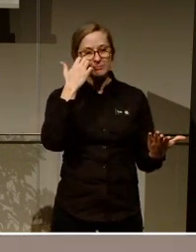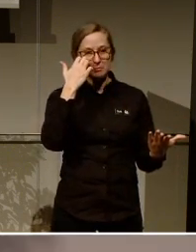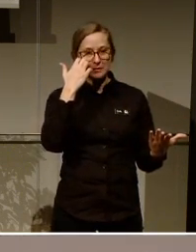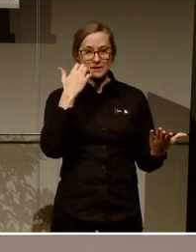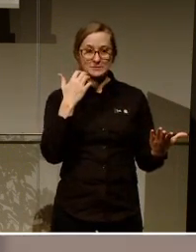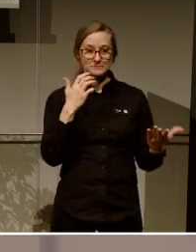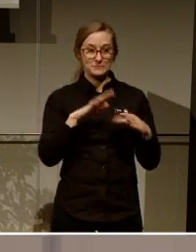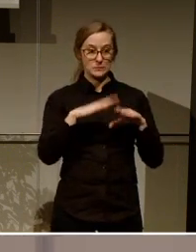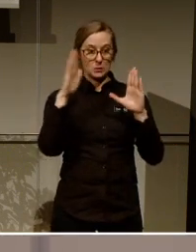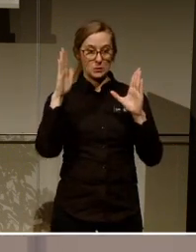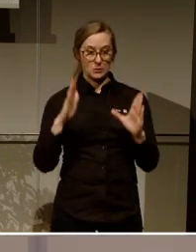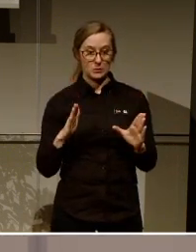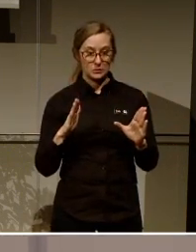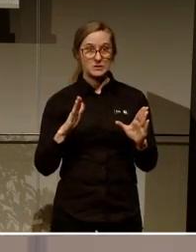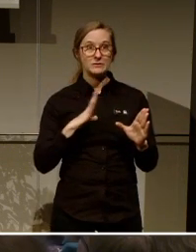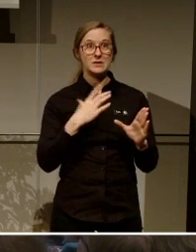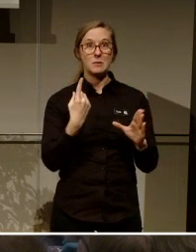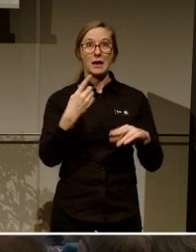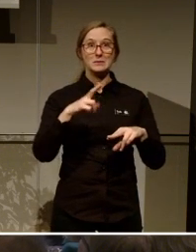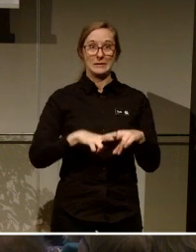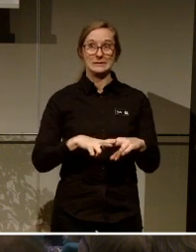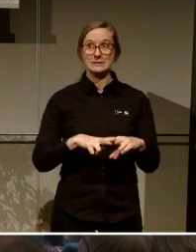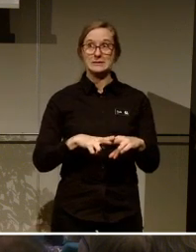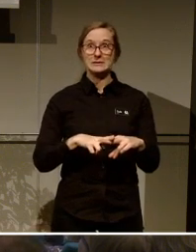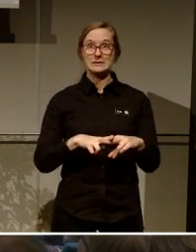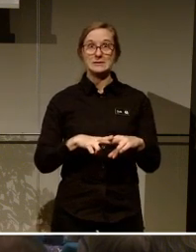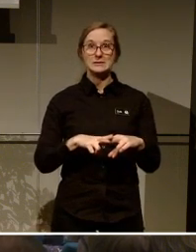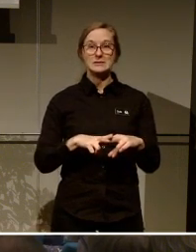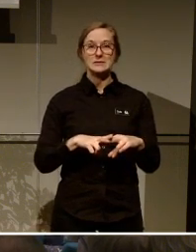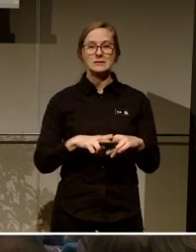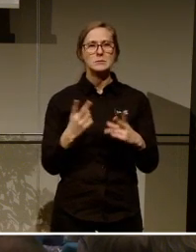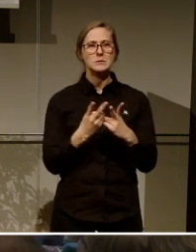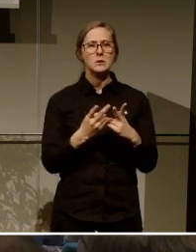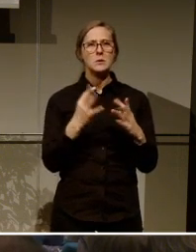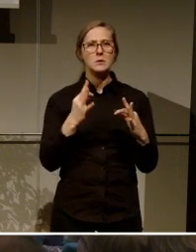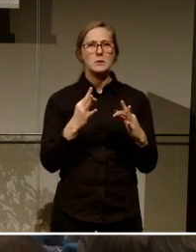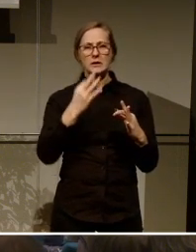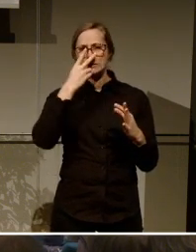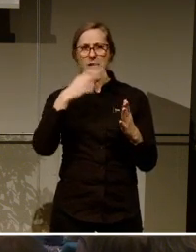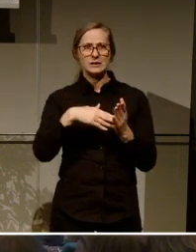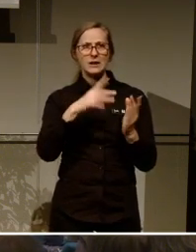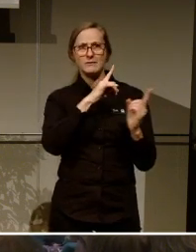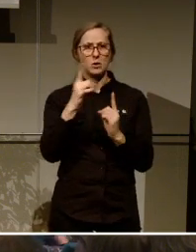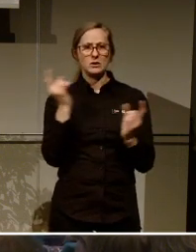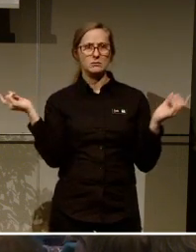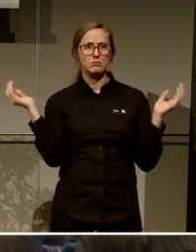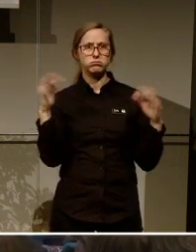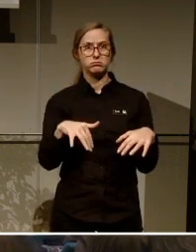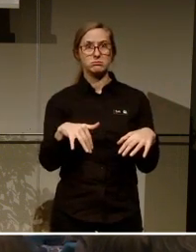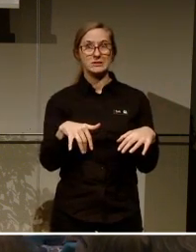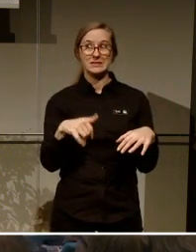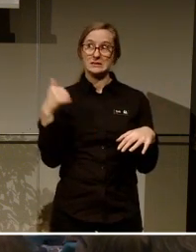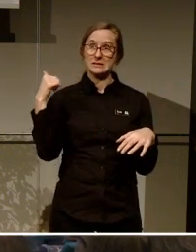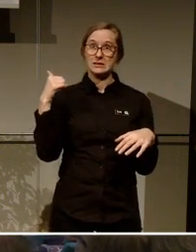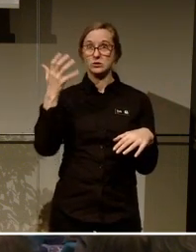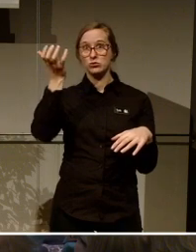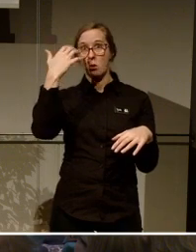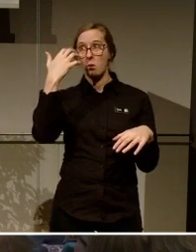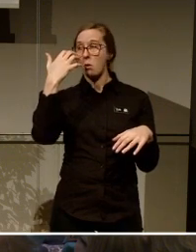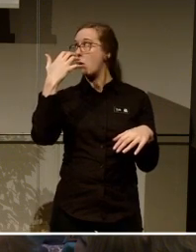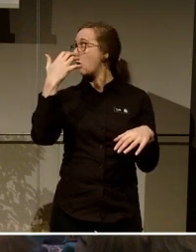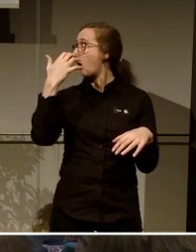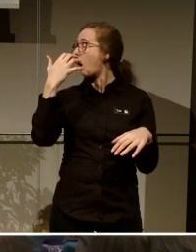Men huset ligger ju på ett ställe, eller hur? Så hur får man folk till huset? Är det här Stockholms museum, Stockholms